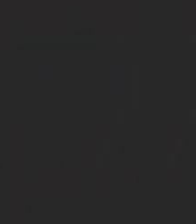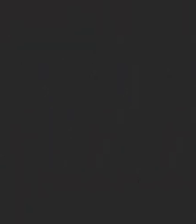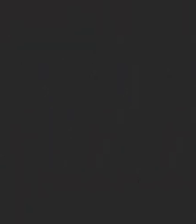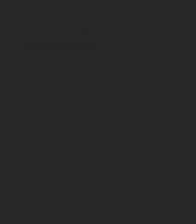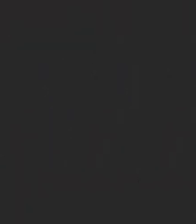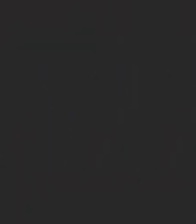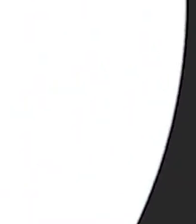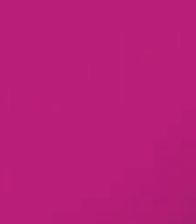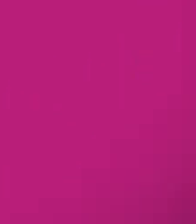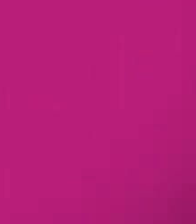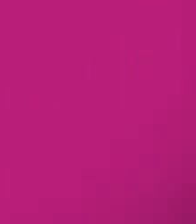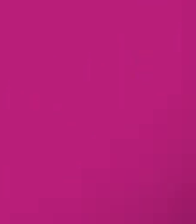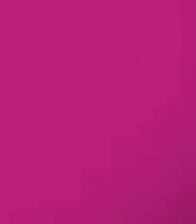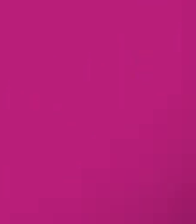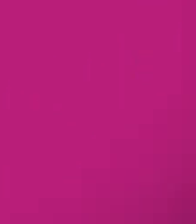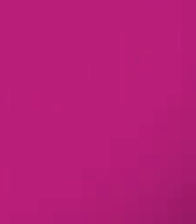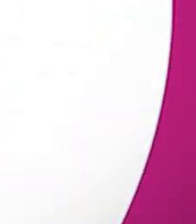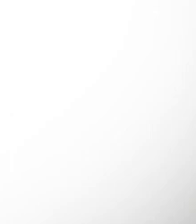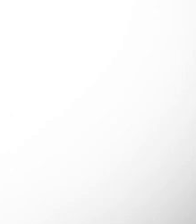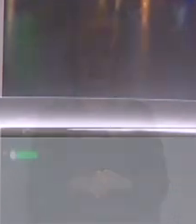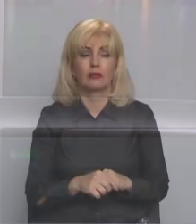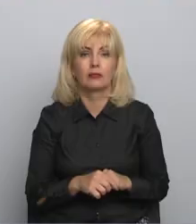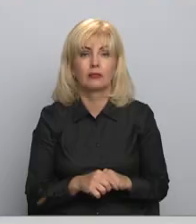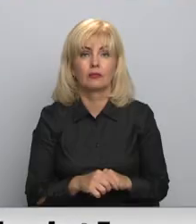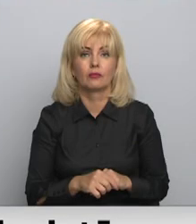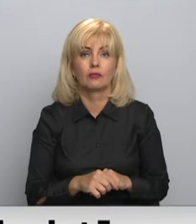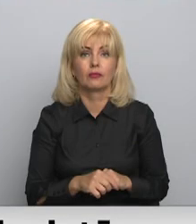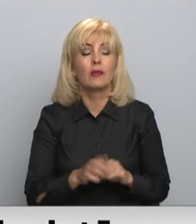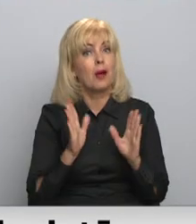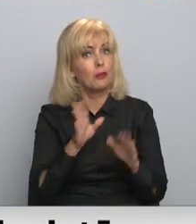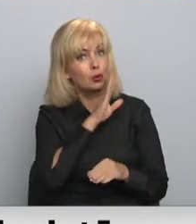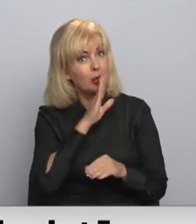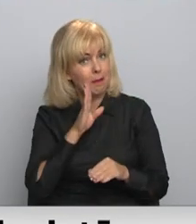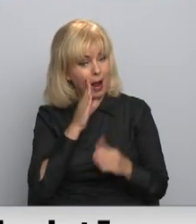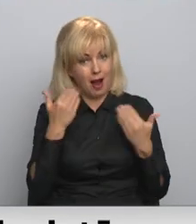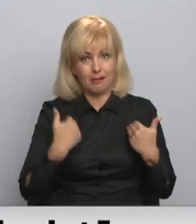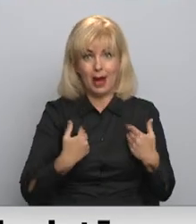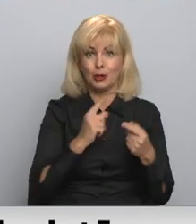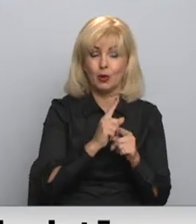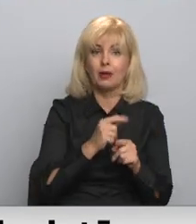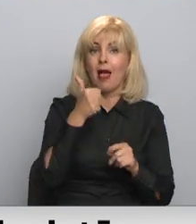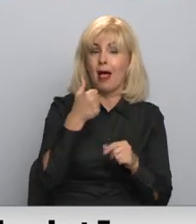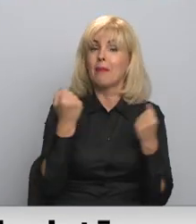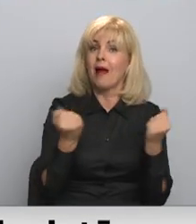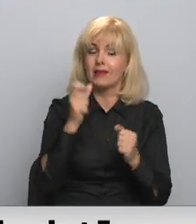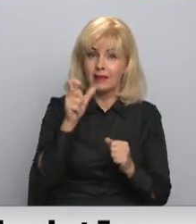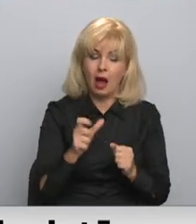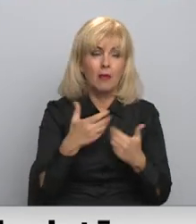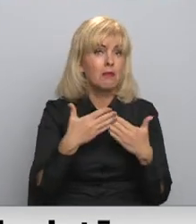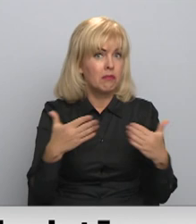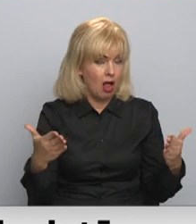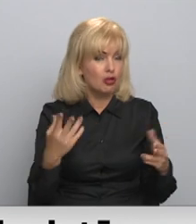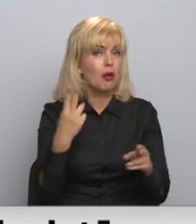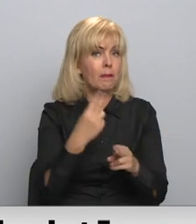Re, viss ēters ir te! Būt mammai, skolotājai un labai darbiniecei, tik plašs